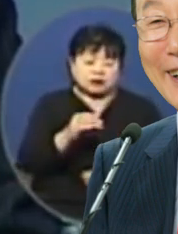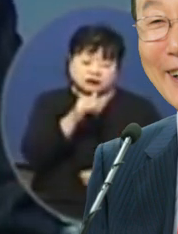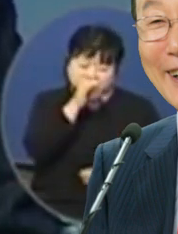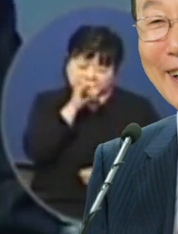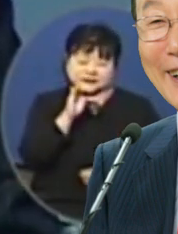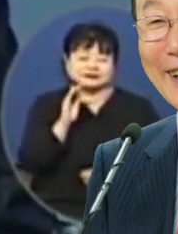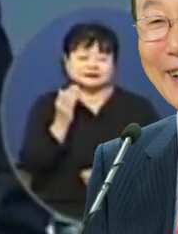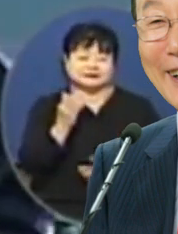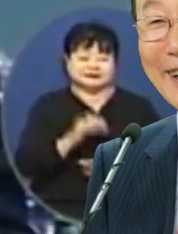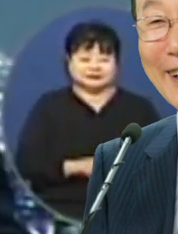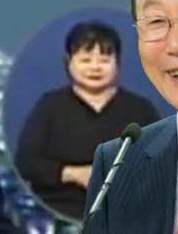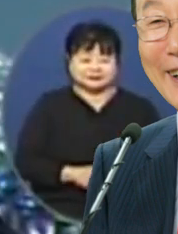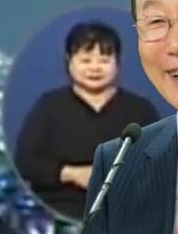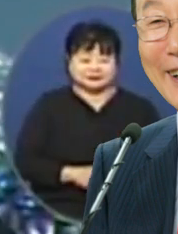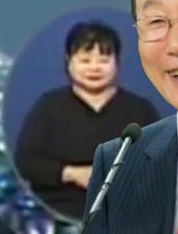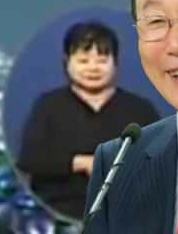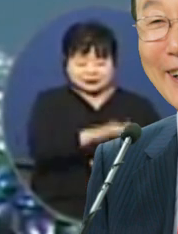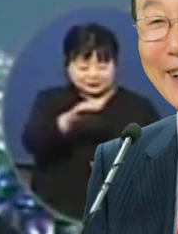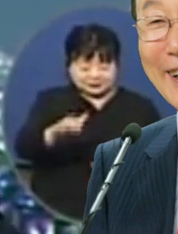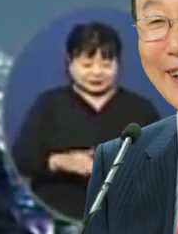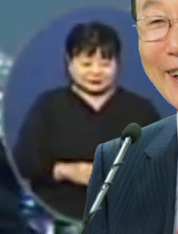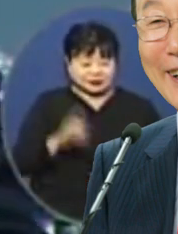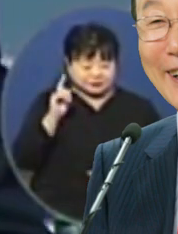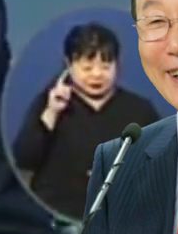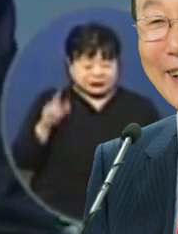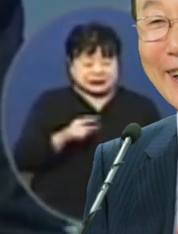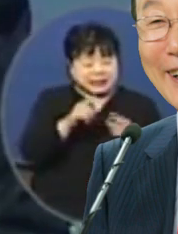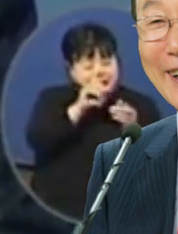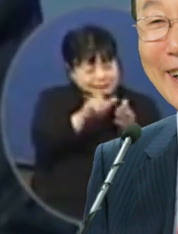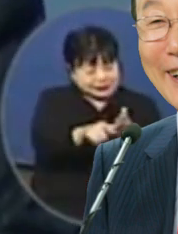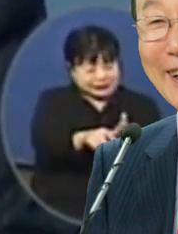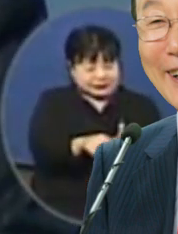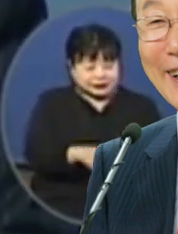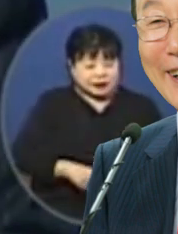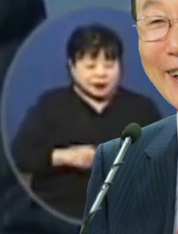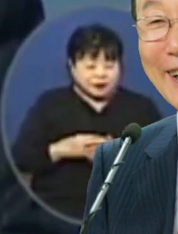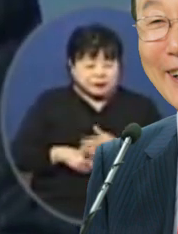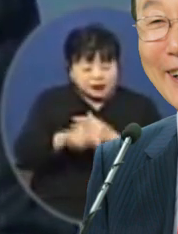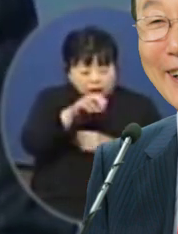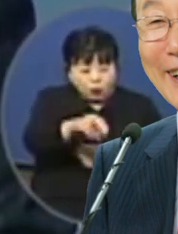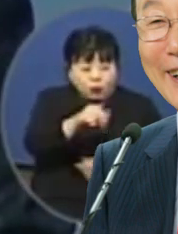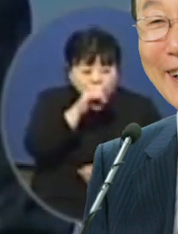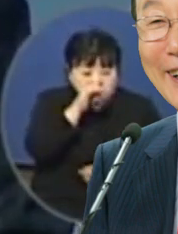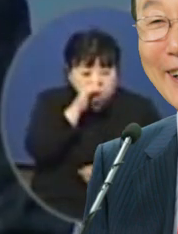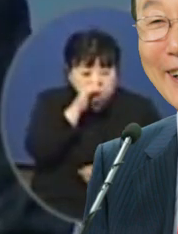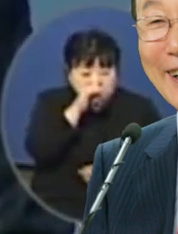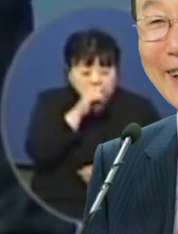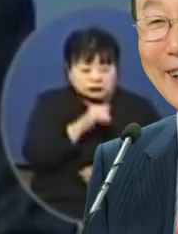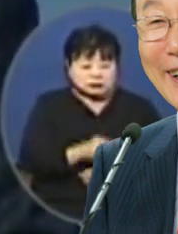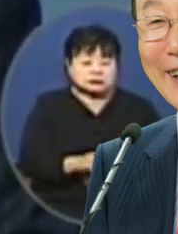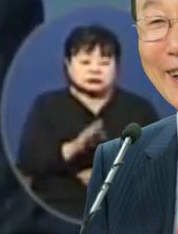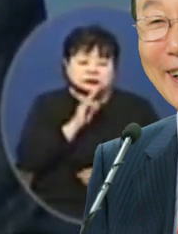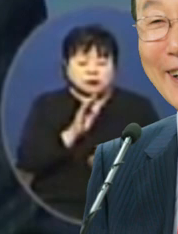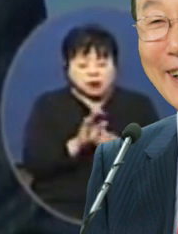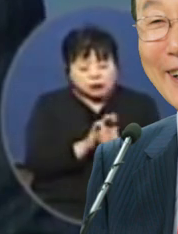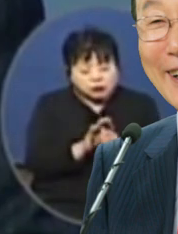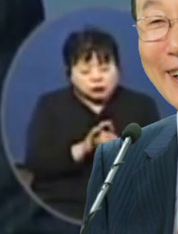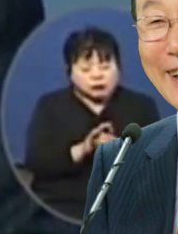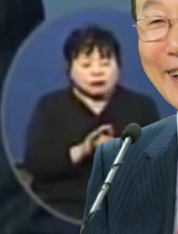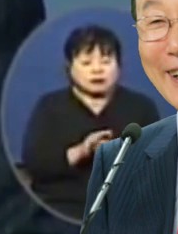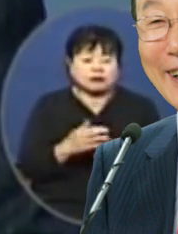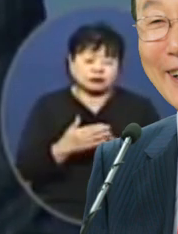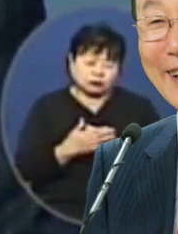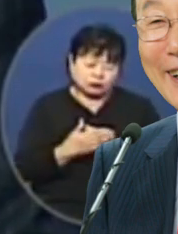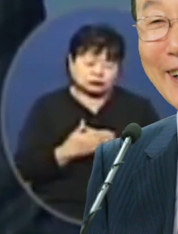것입니다. 우리가 매일매일 살면서 피란처가 내게 있는 것은 굉장히 위로가 되고 도움이